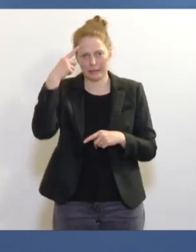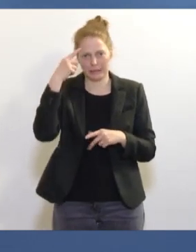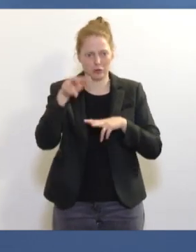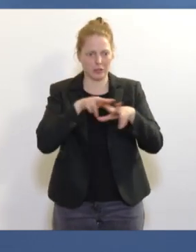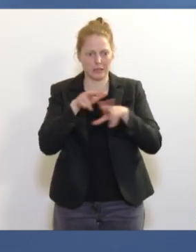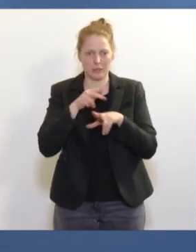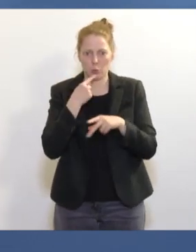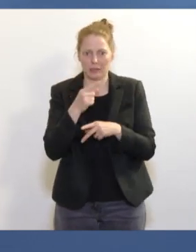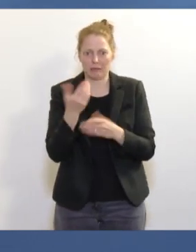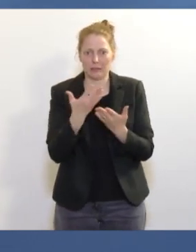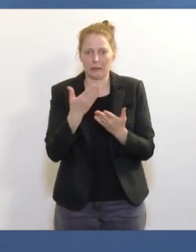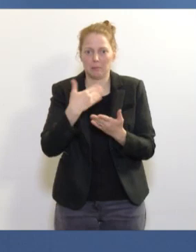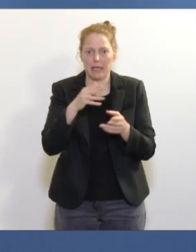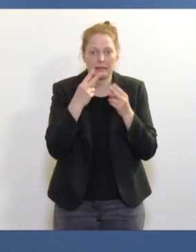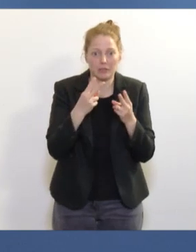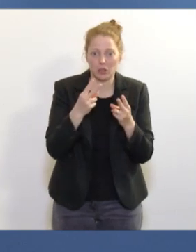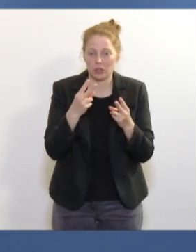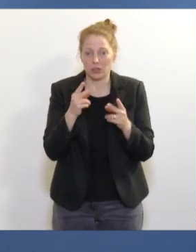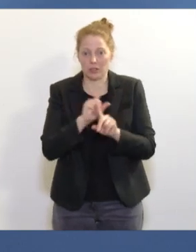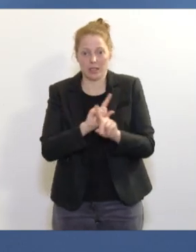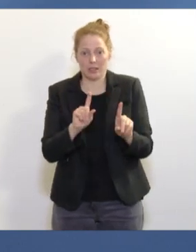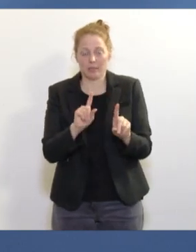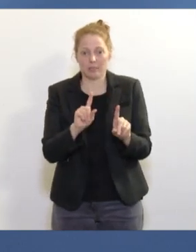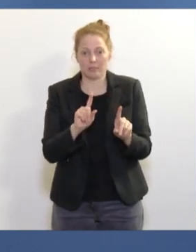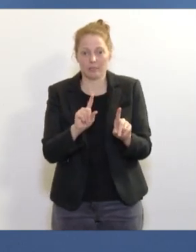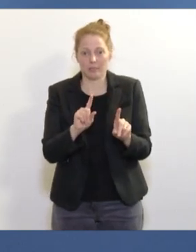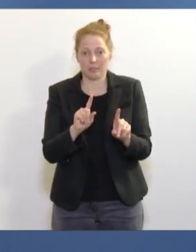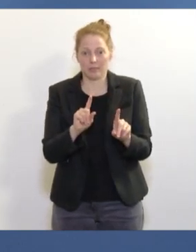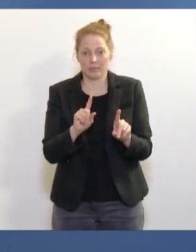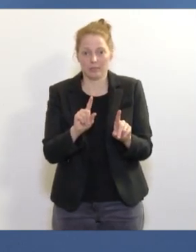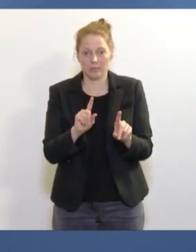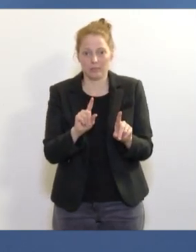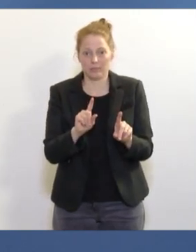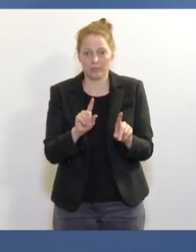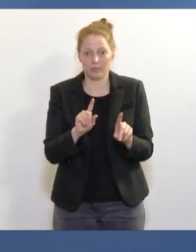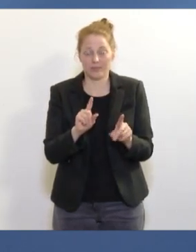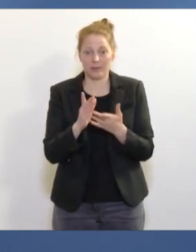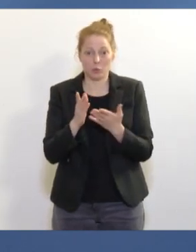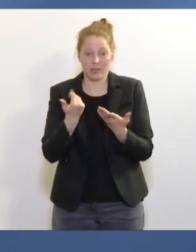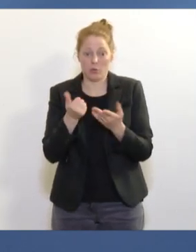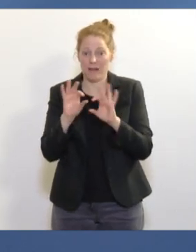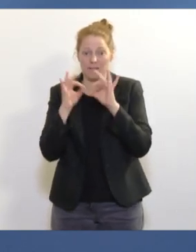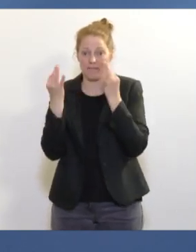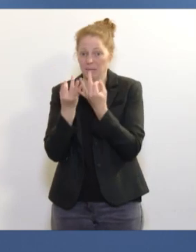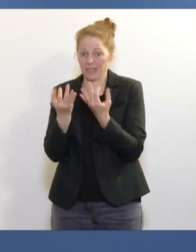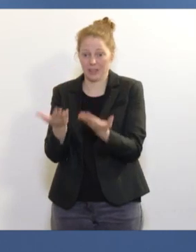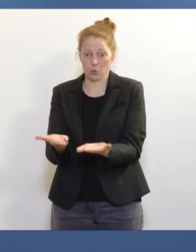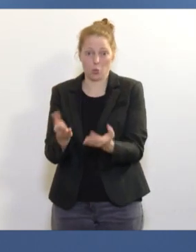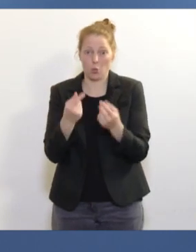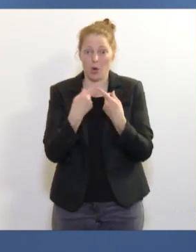Ginas. Weder die erste, die da genannt wurden, noch die zweite. Die also auch von Familie zu Familie, von Situation